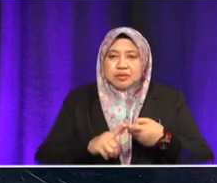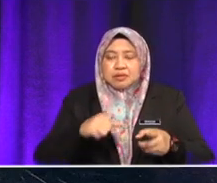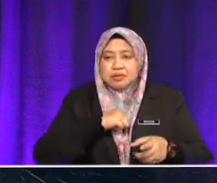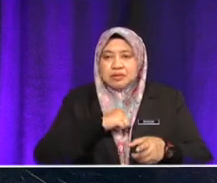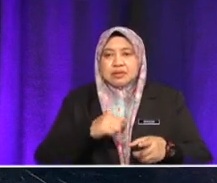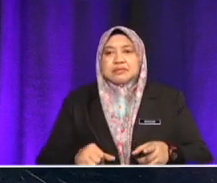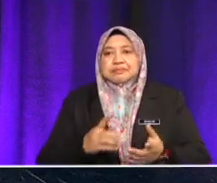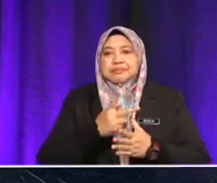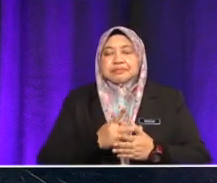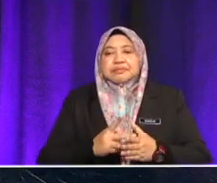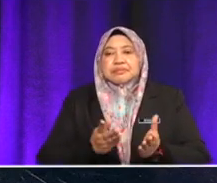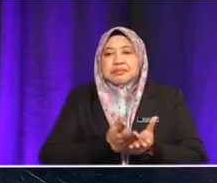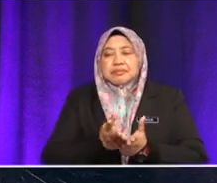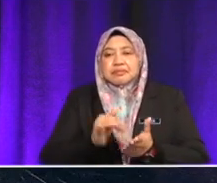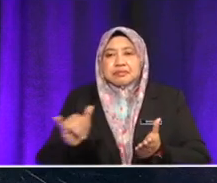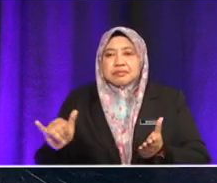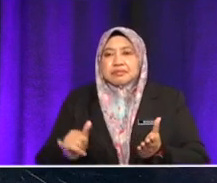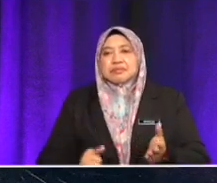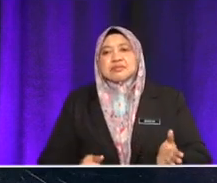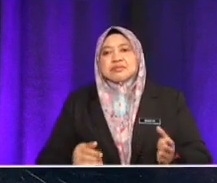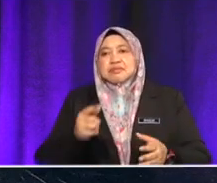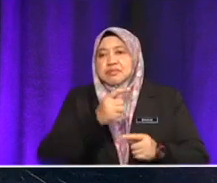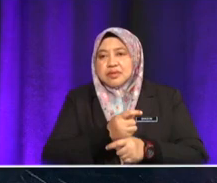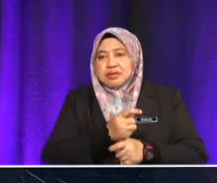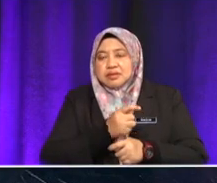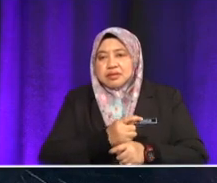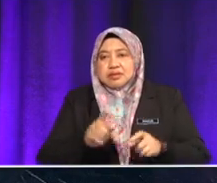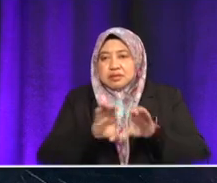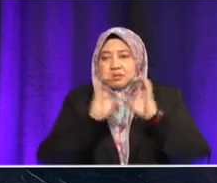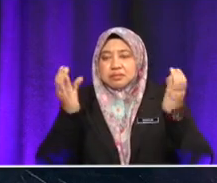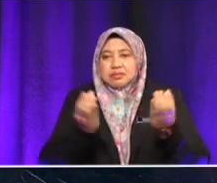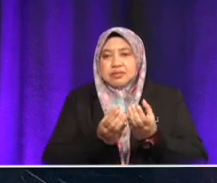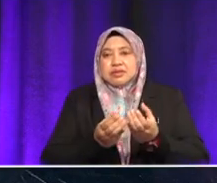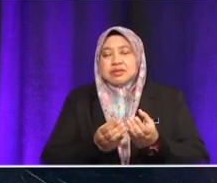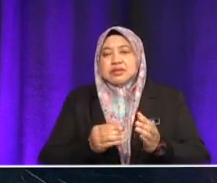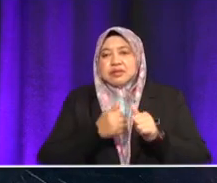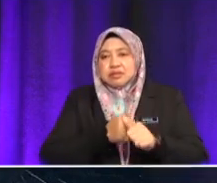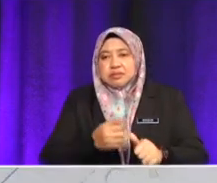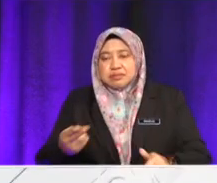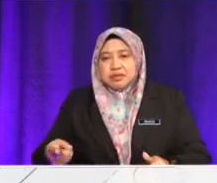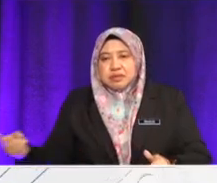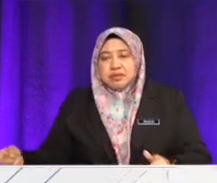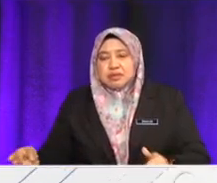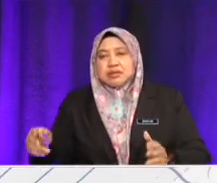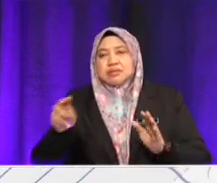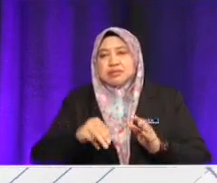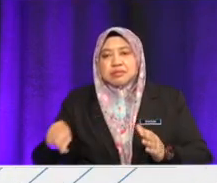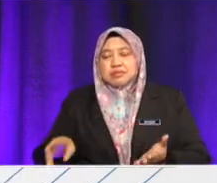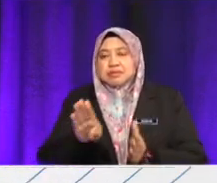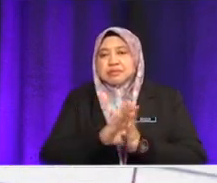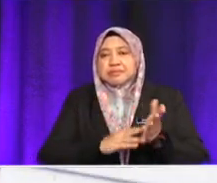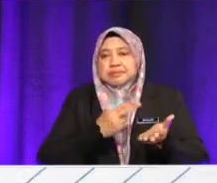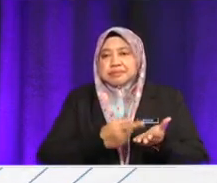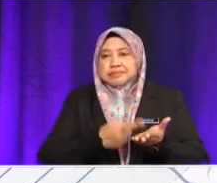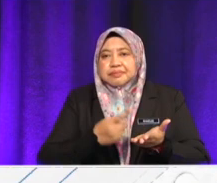Baiklah seterusnya tugas dan kumpulan itu kita berikan berdasarkan bahan murid berbincang dan